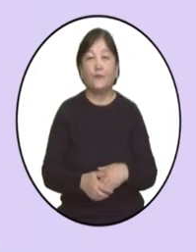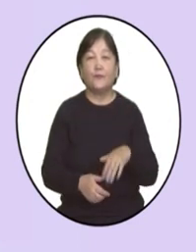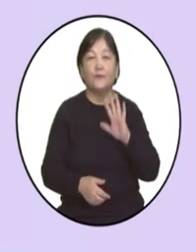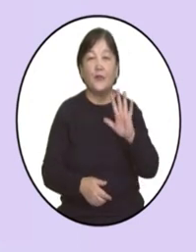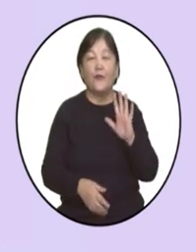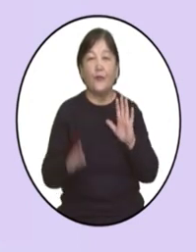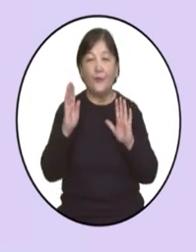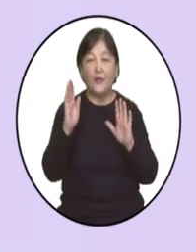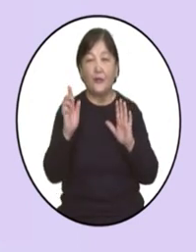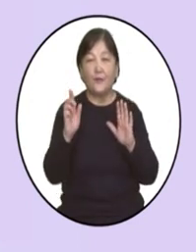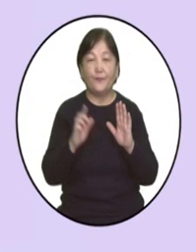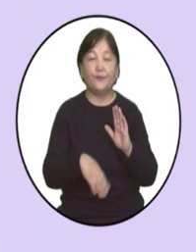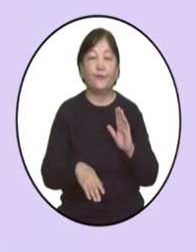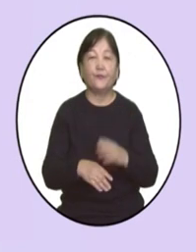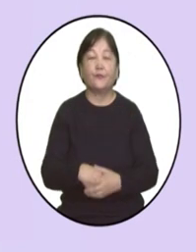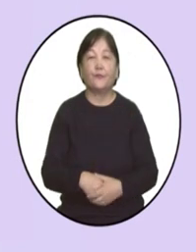5B,